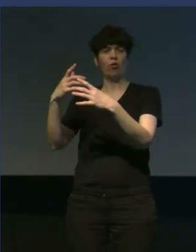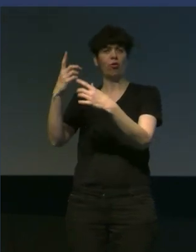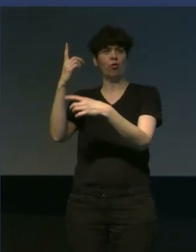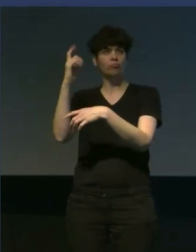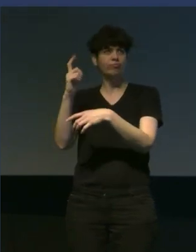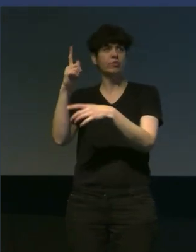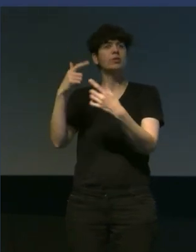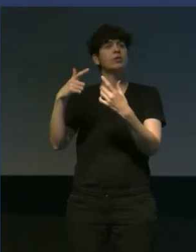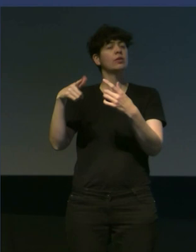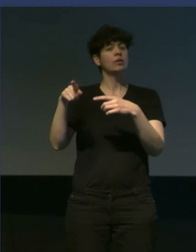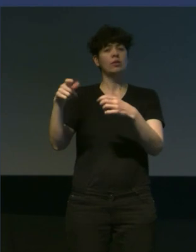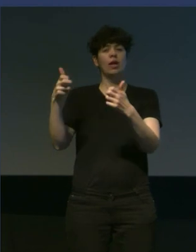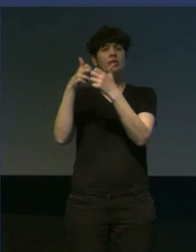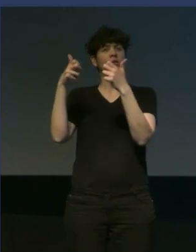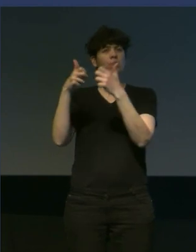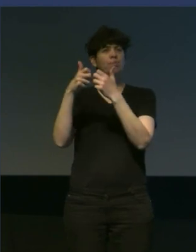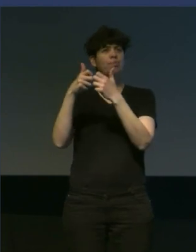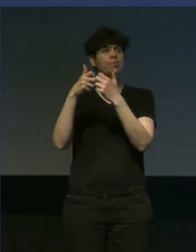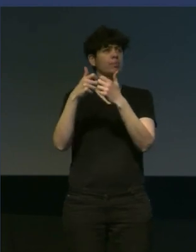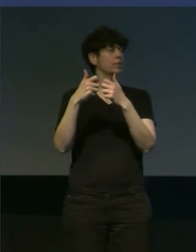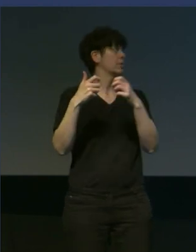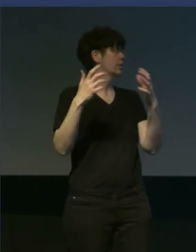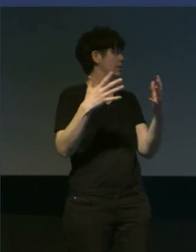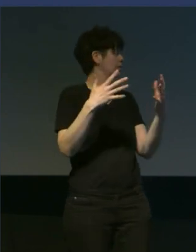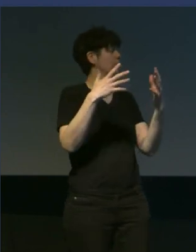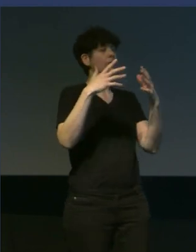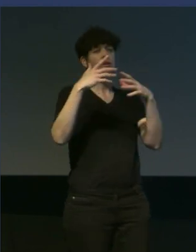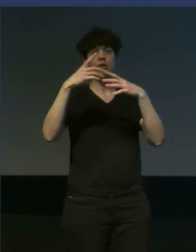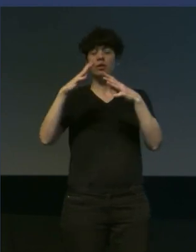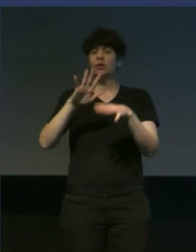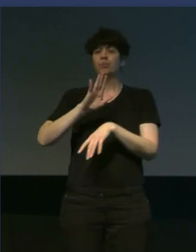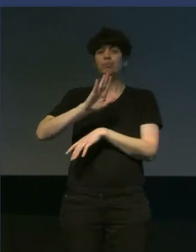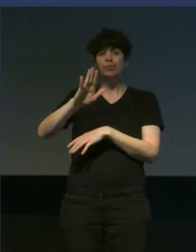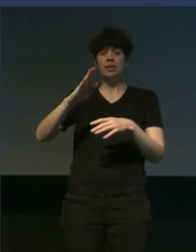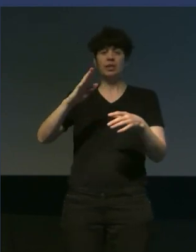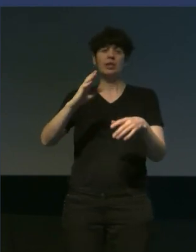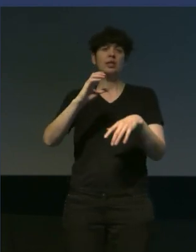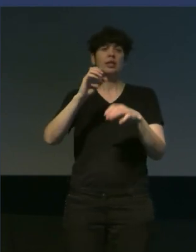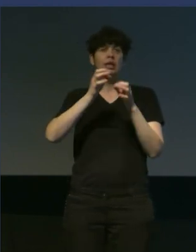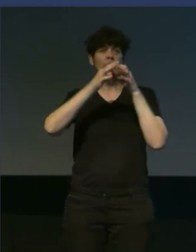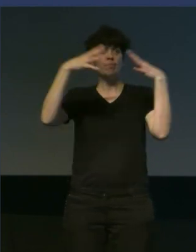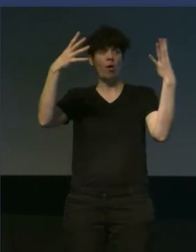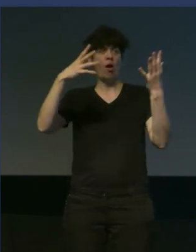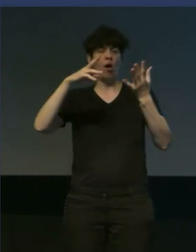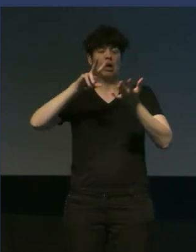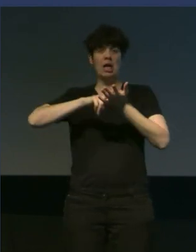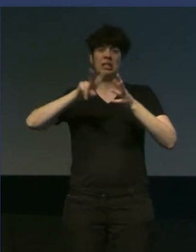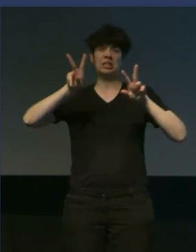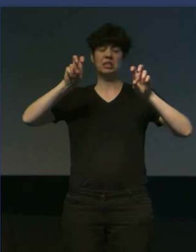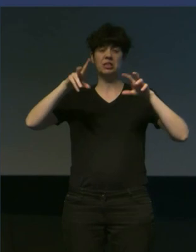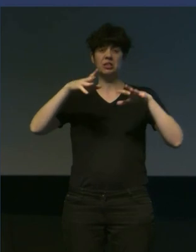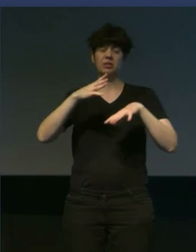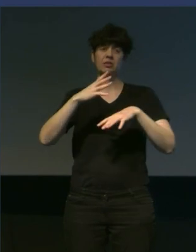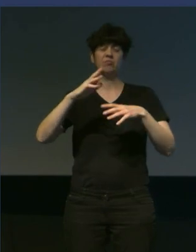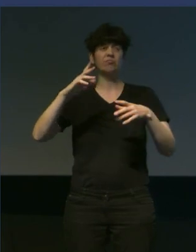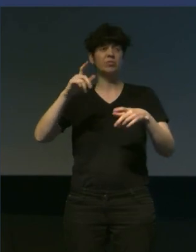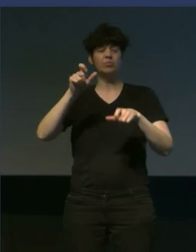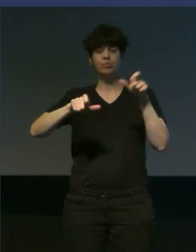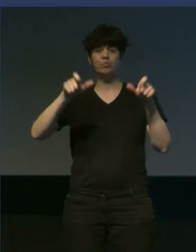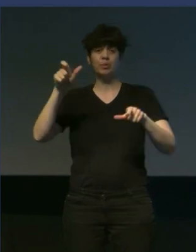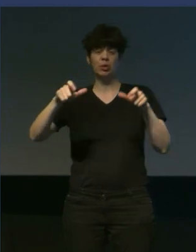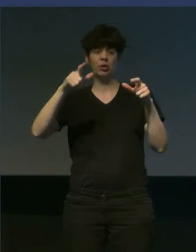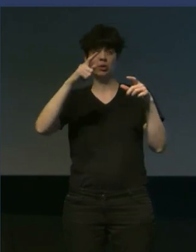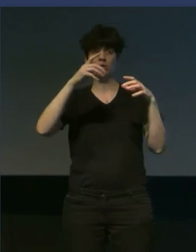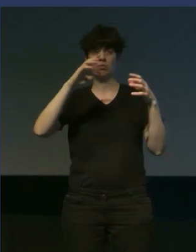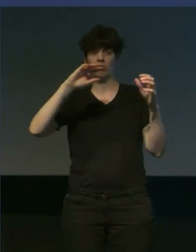pris comme exemple le site des climato-réalistes, qui sont en fait des climato-sceptiques complètement